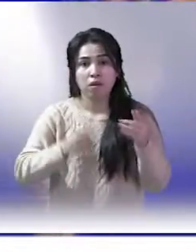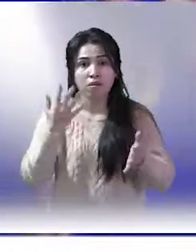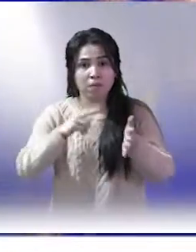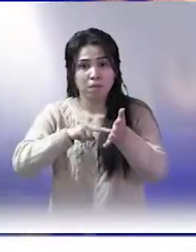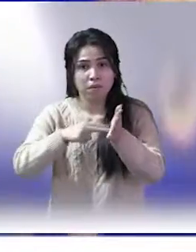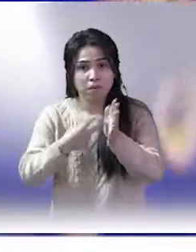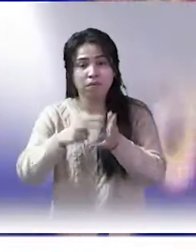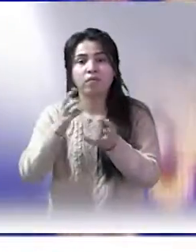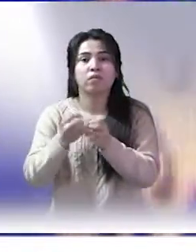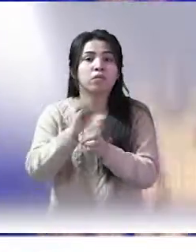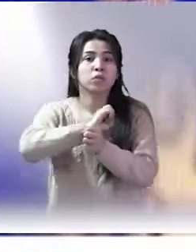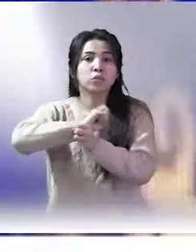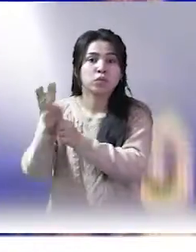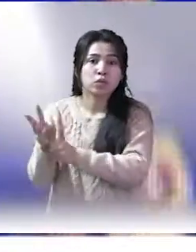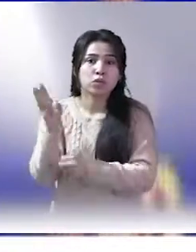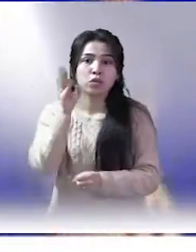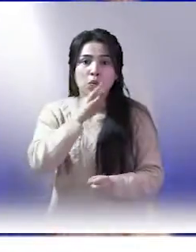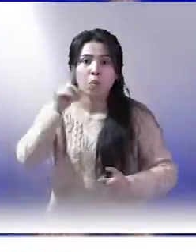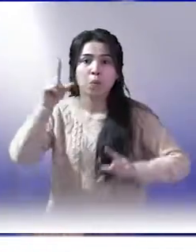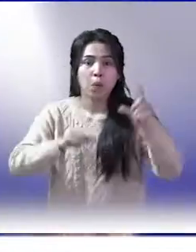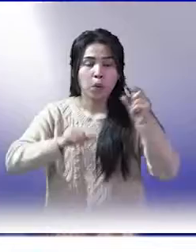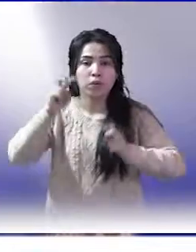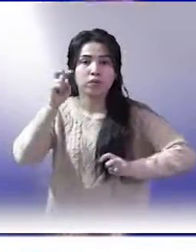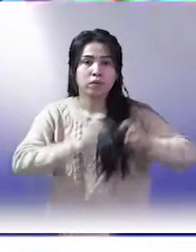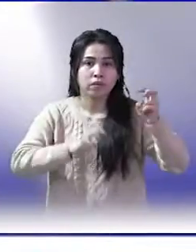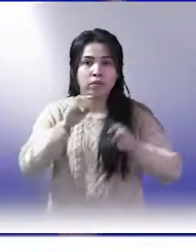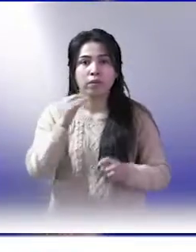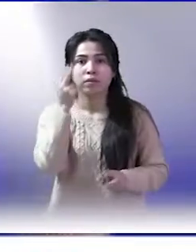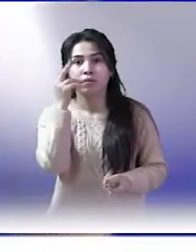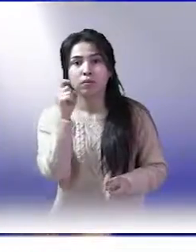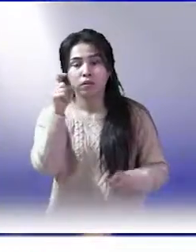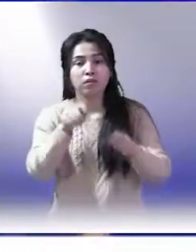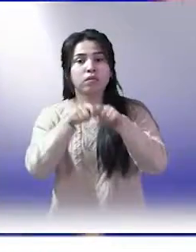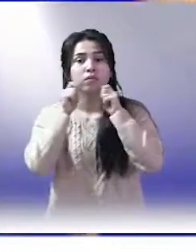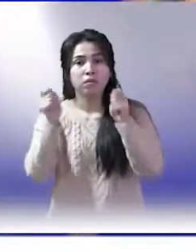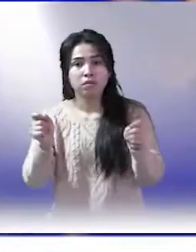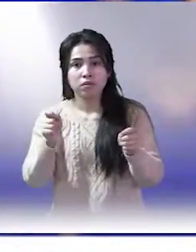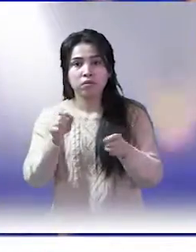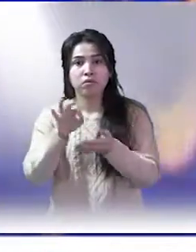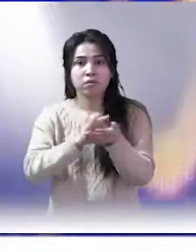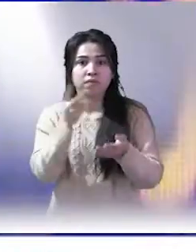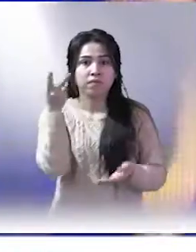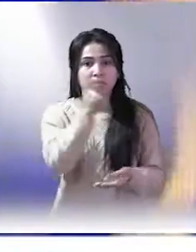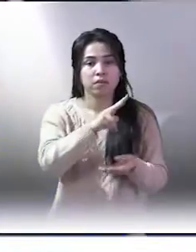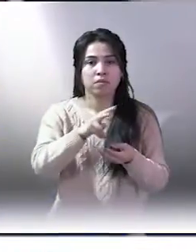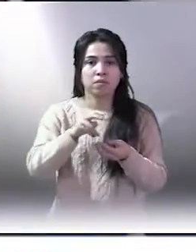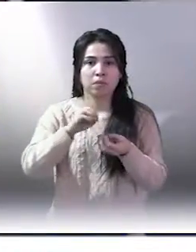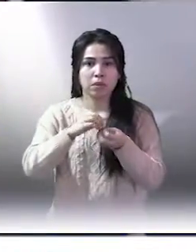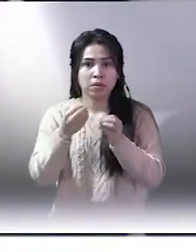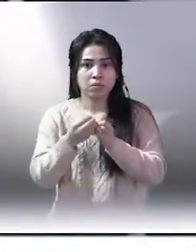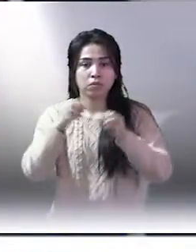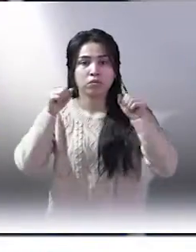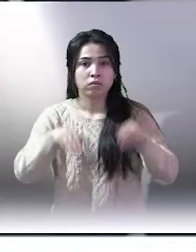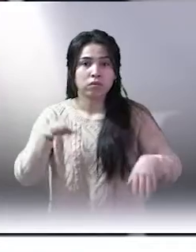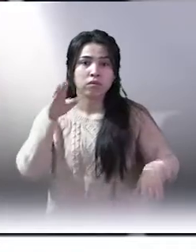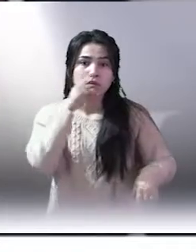реализовать, то можно обеспечить нагрузкой молокоперерабатывающие заводы и цеха. Тем самым можно решить сразу две задачи. Таким образом,